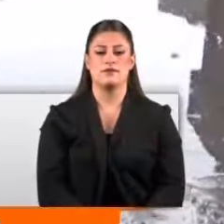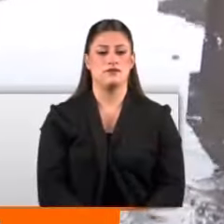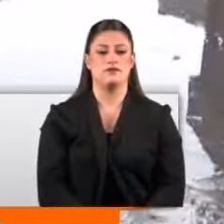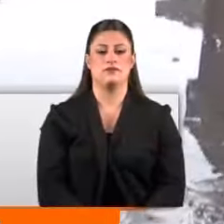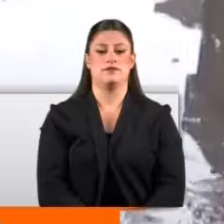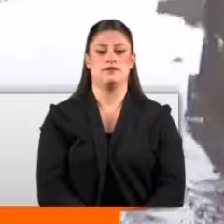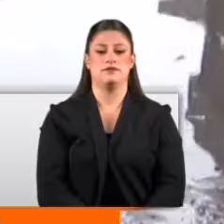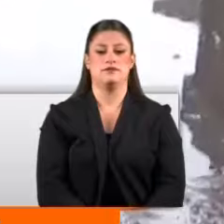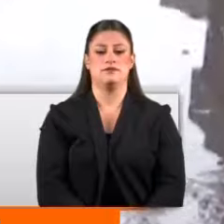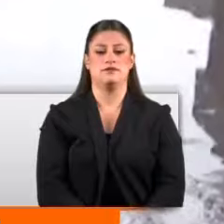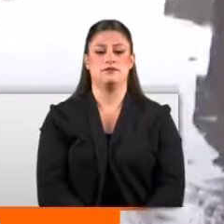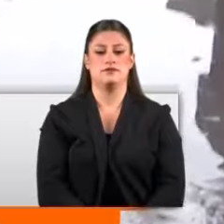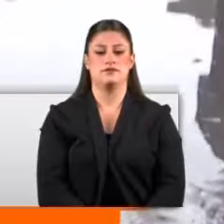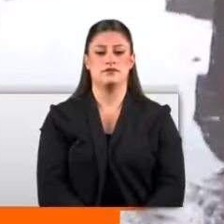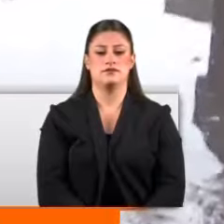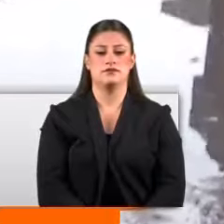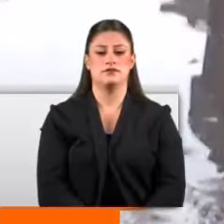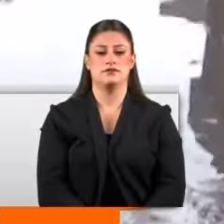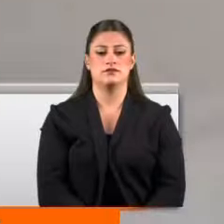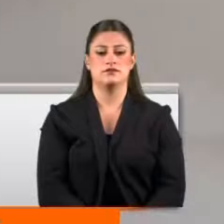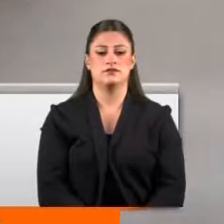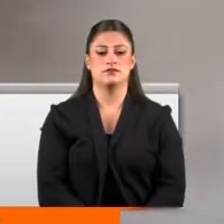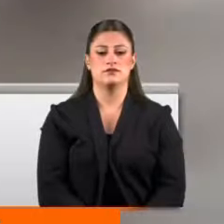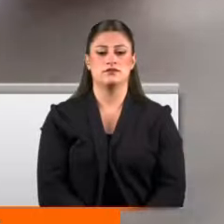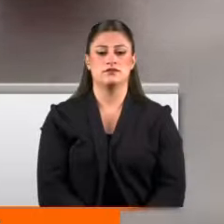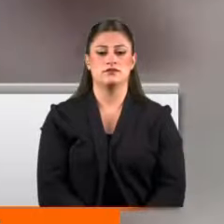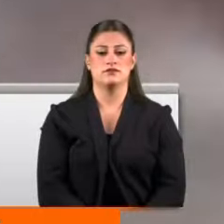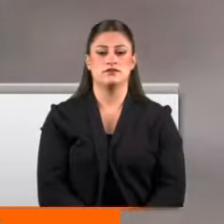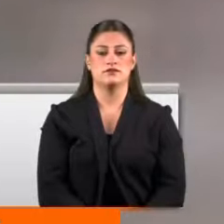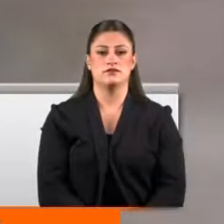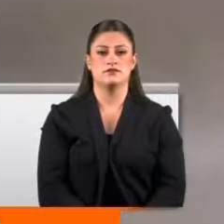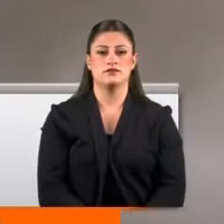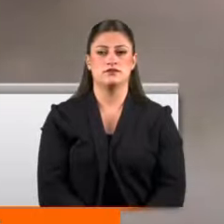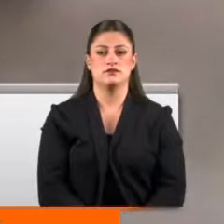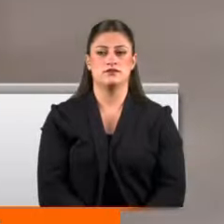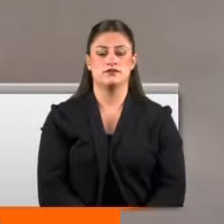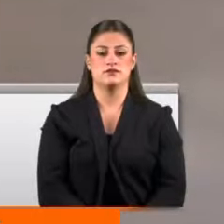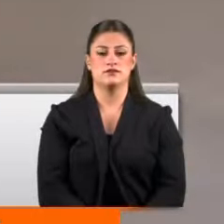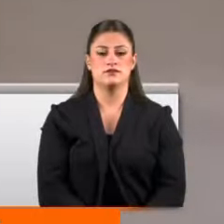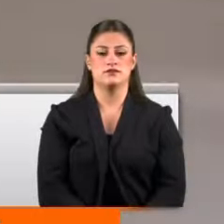yıllardır. 15 sene geçkimiz burada oturuyor, bir çözüm bulamadılar.